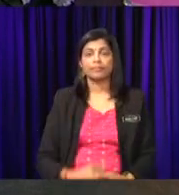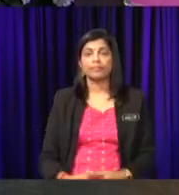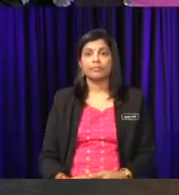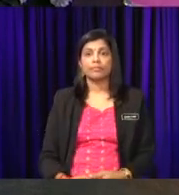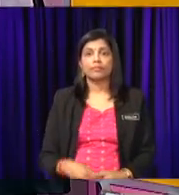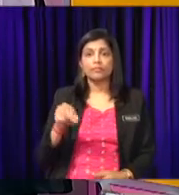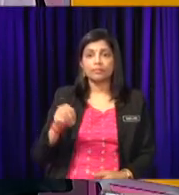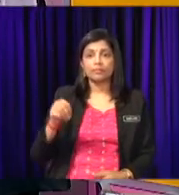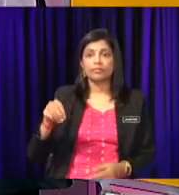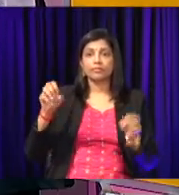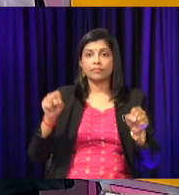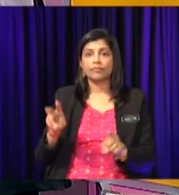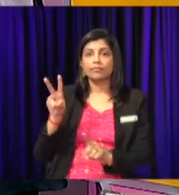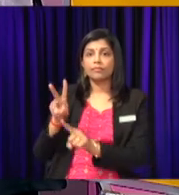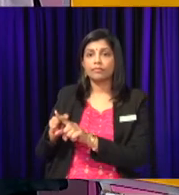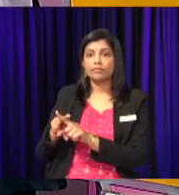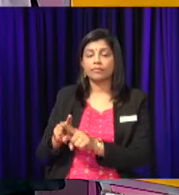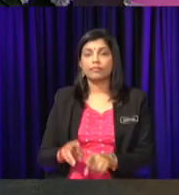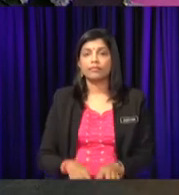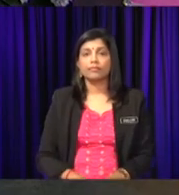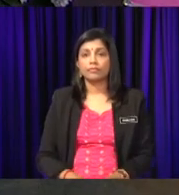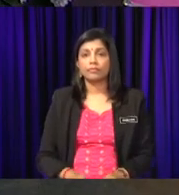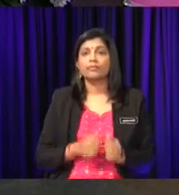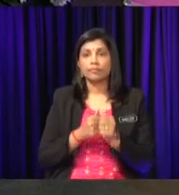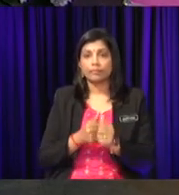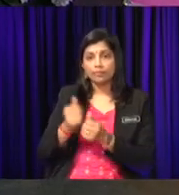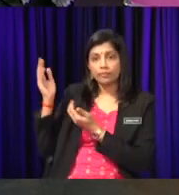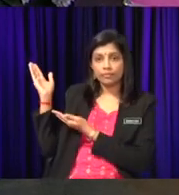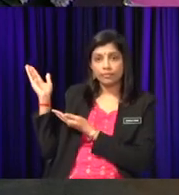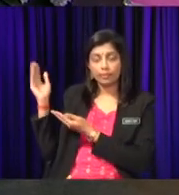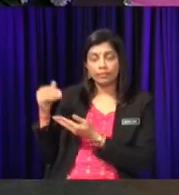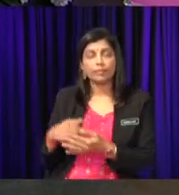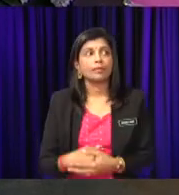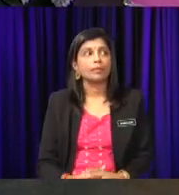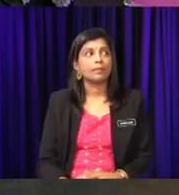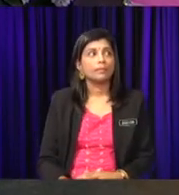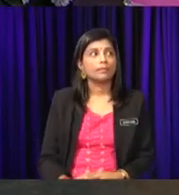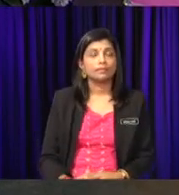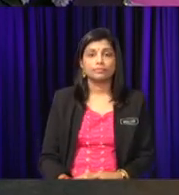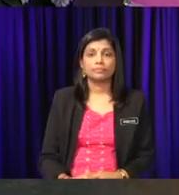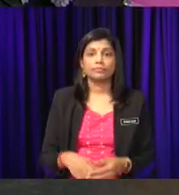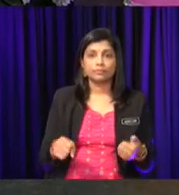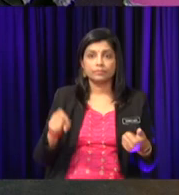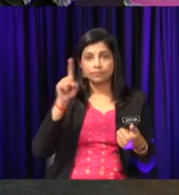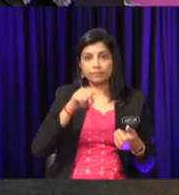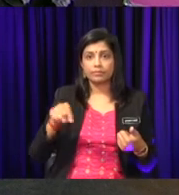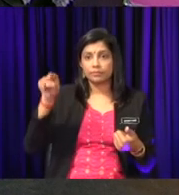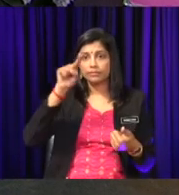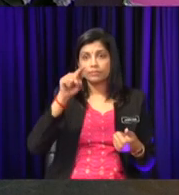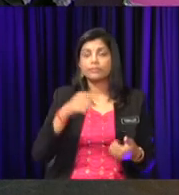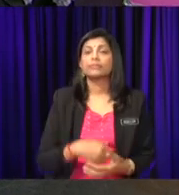boleh mengaplikasikan perkara-perkara seperti inilah yaitu mereka boleh seken yaitu bulatkan